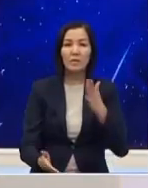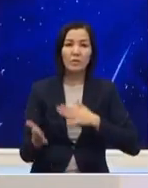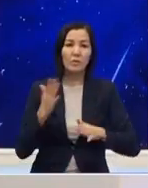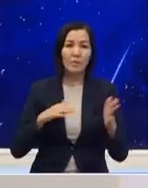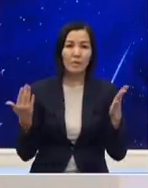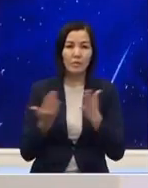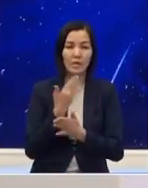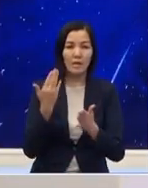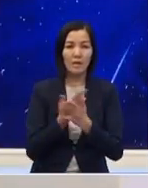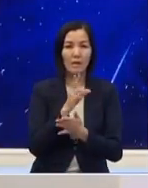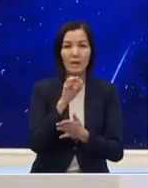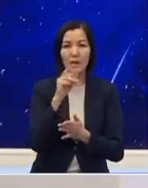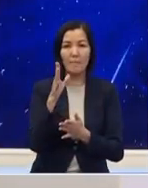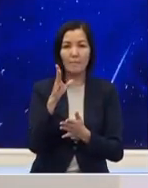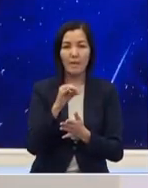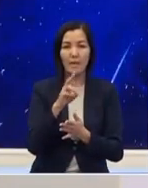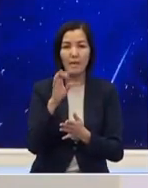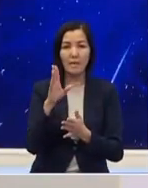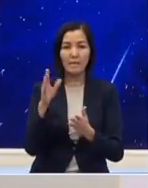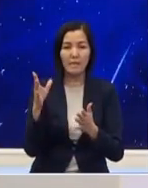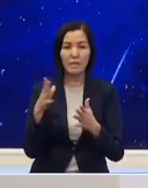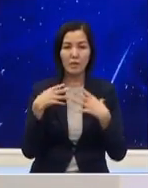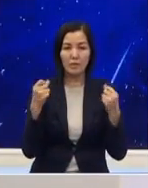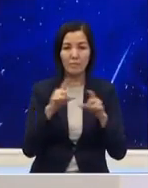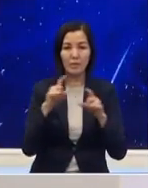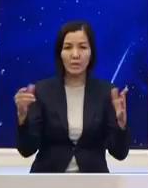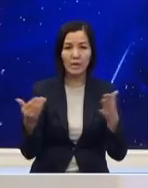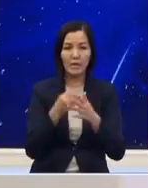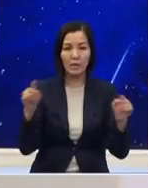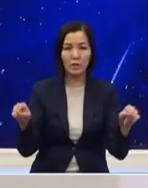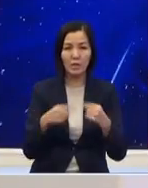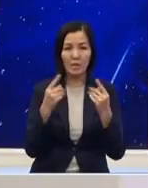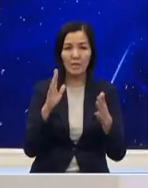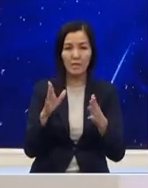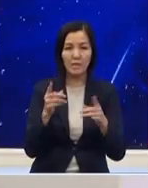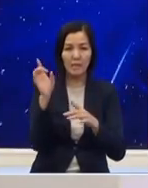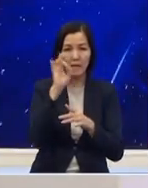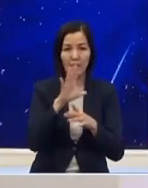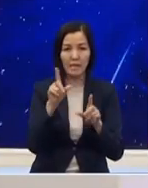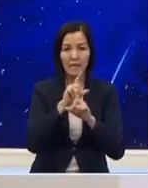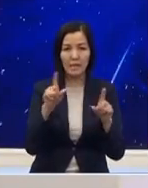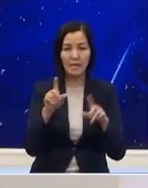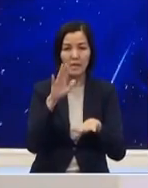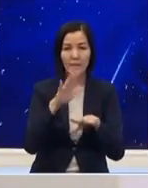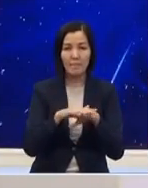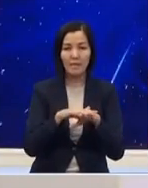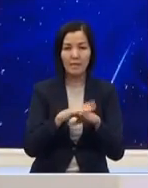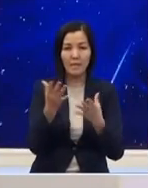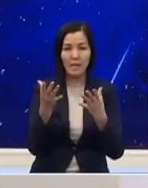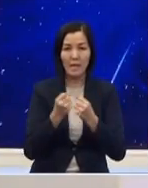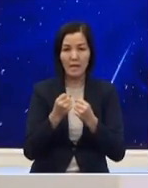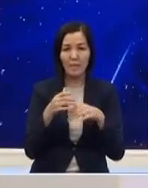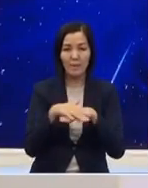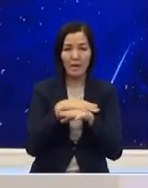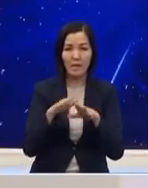Ақжолтай хабар, Қапал Арасан шипажайы қайта жаңғыртылады. Амандыға басылы әйгілі санаторий ғимаратын банктен кепілдіктен шығарып,